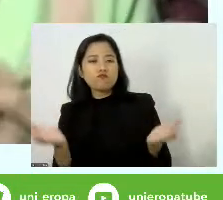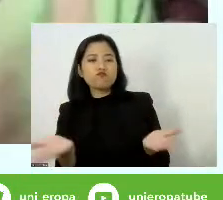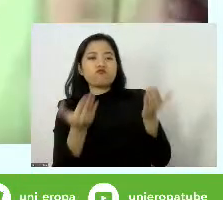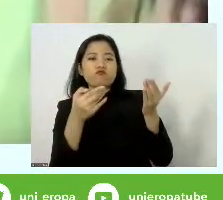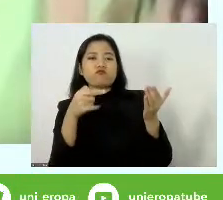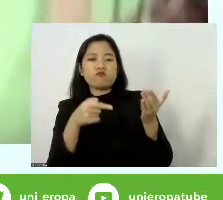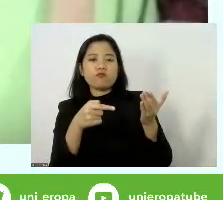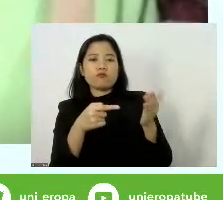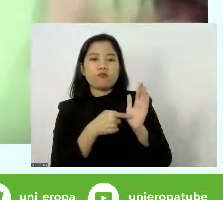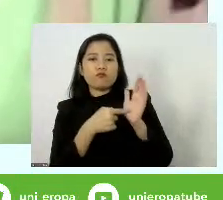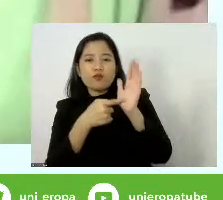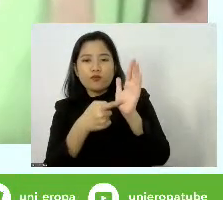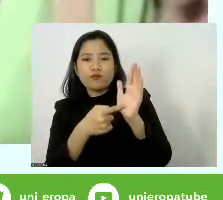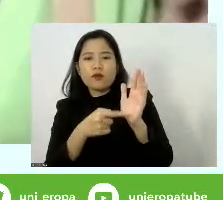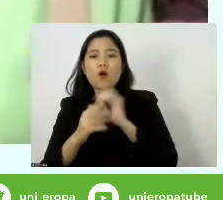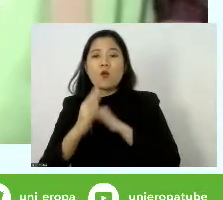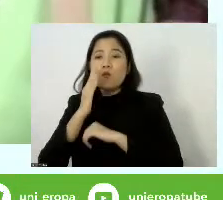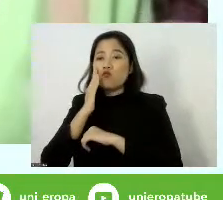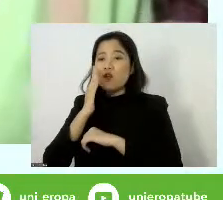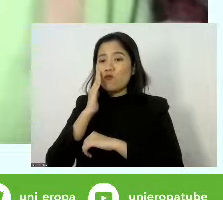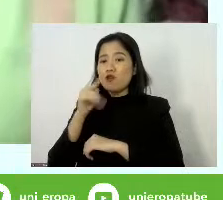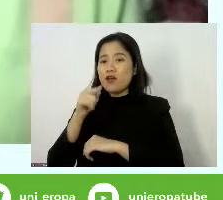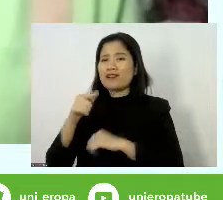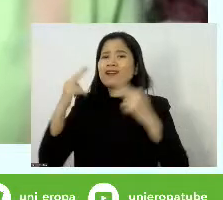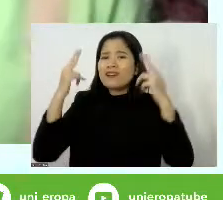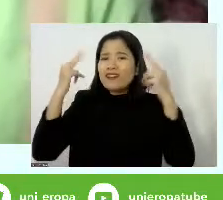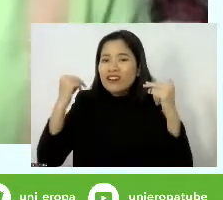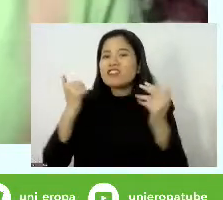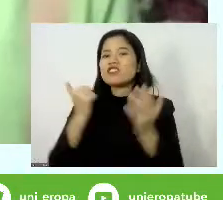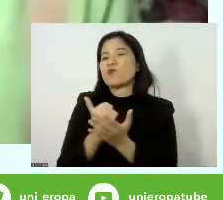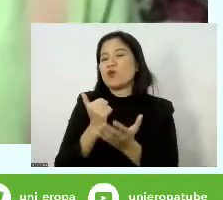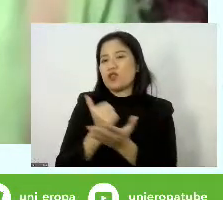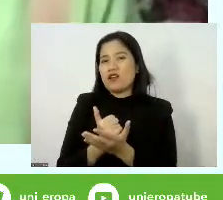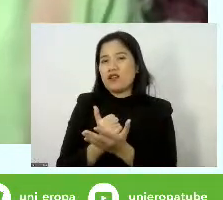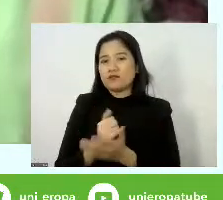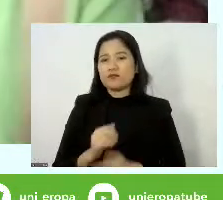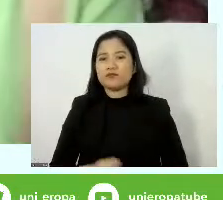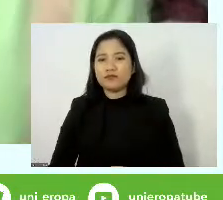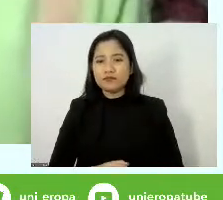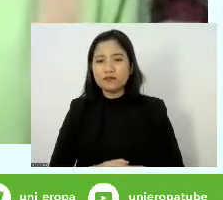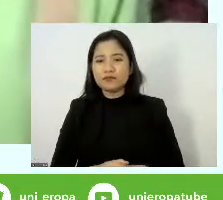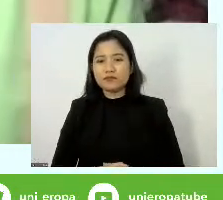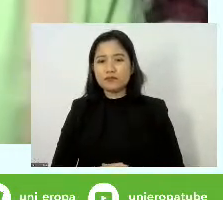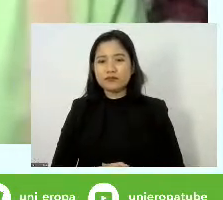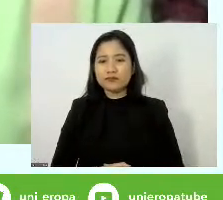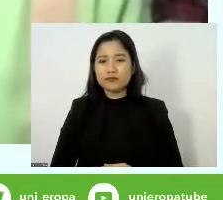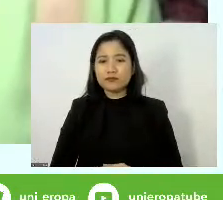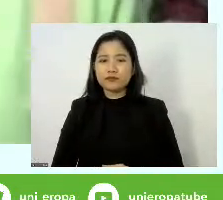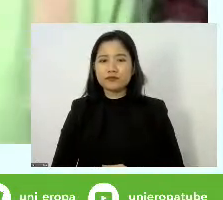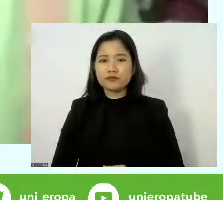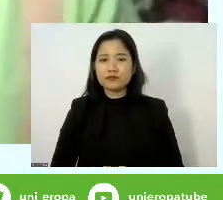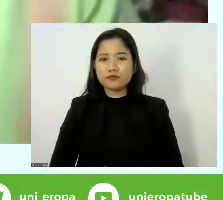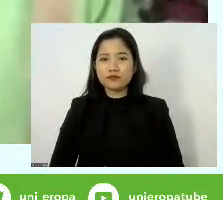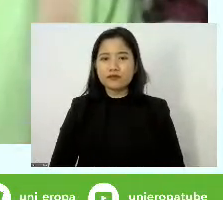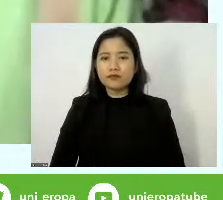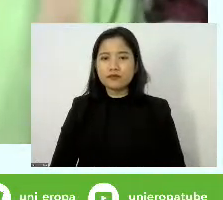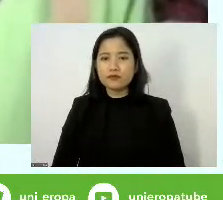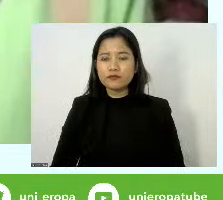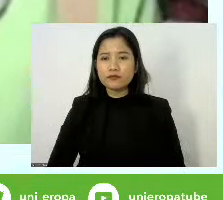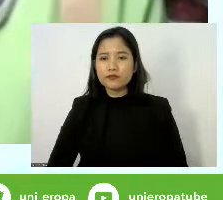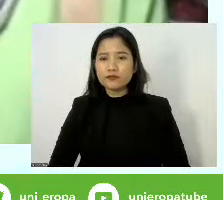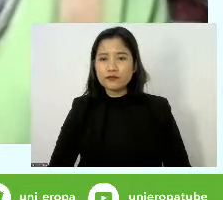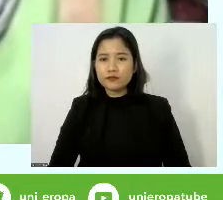sebenarnya anak muda seperti itu itu keren banget zaman-zaman saat ini Gitu begitu mbak Jum